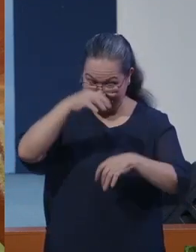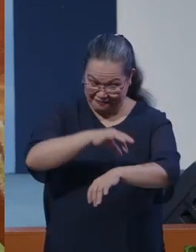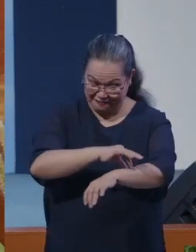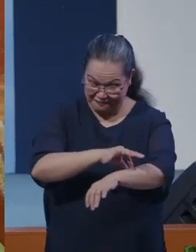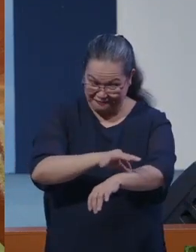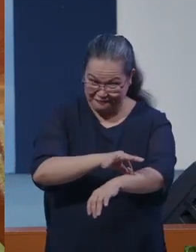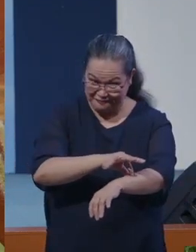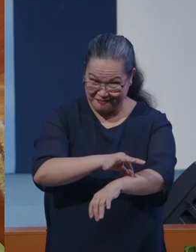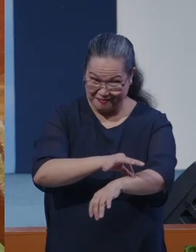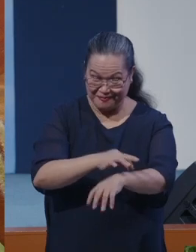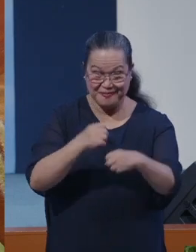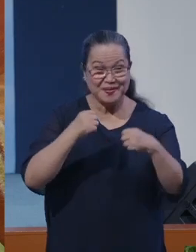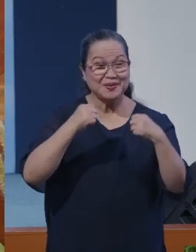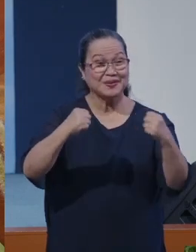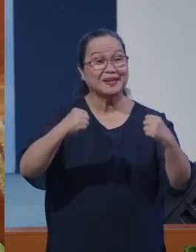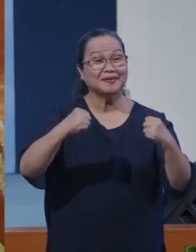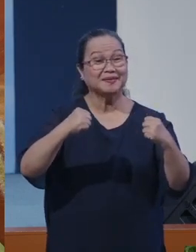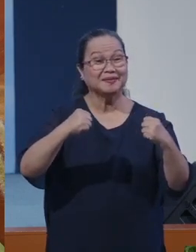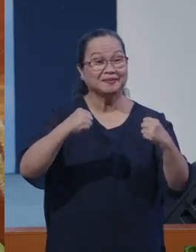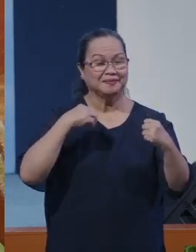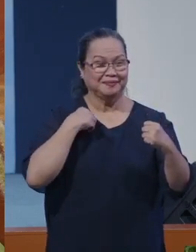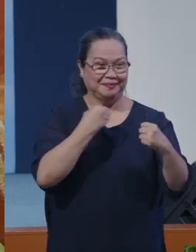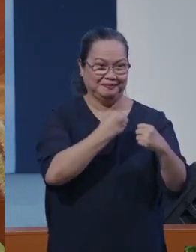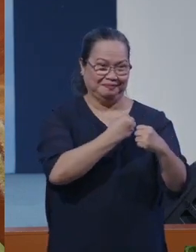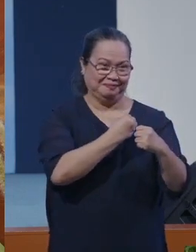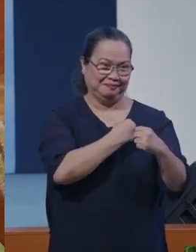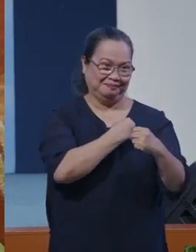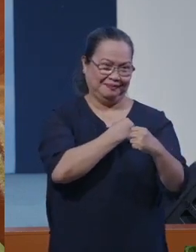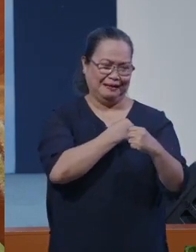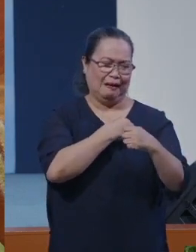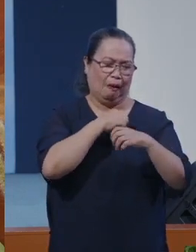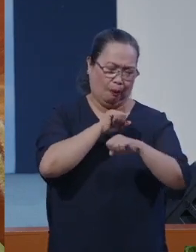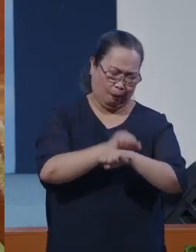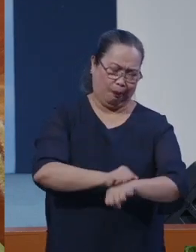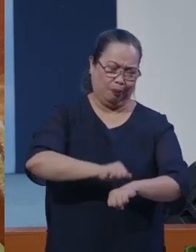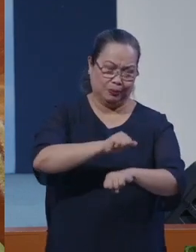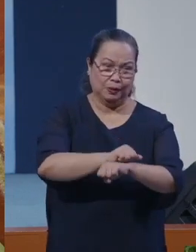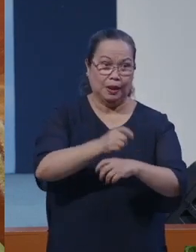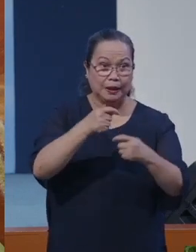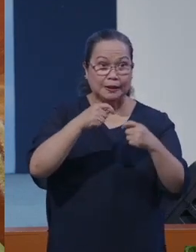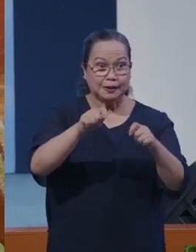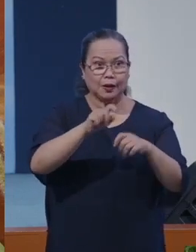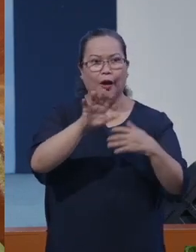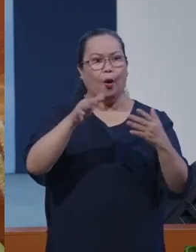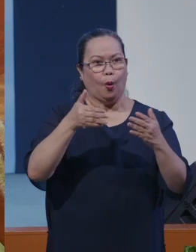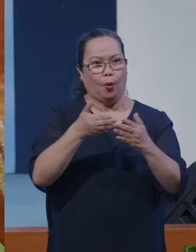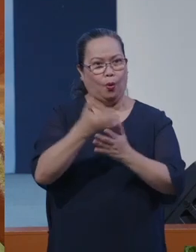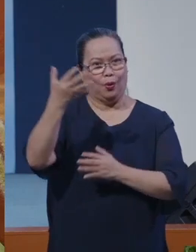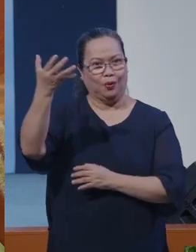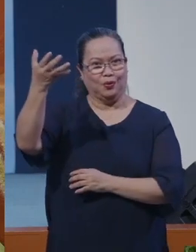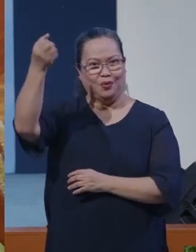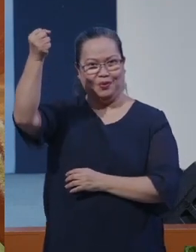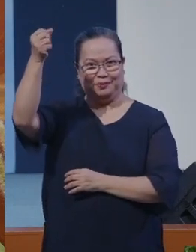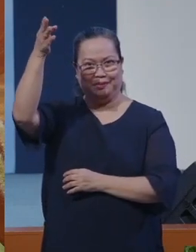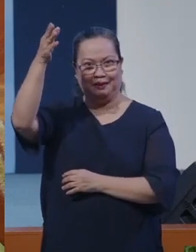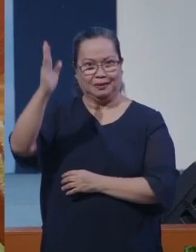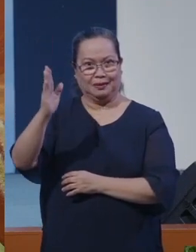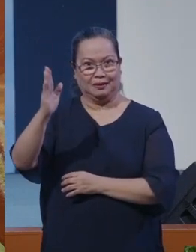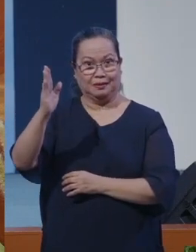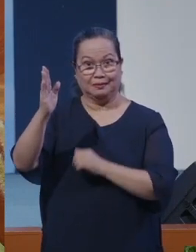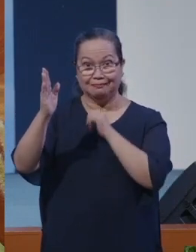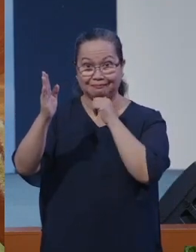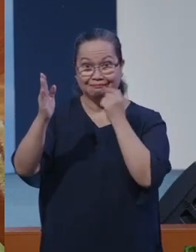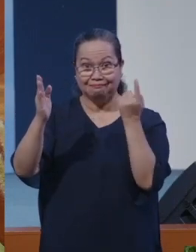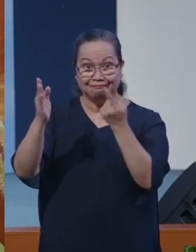ang ating kalakasan, ang ating pagsusumikap, lahat yan ay nagmula sa Kanya. Hindi lang yon.